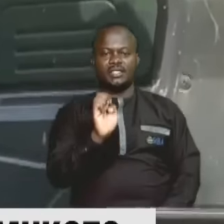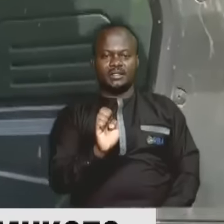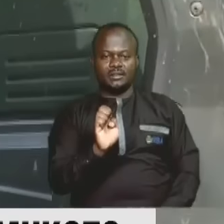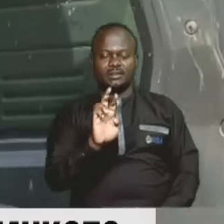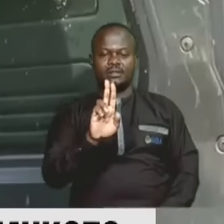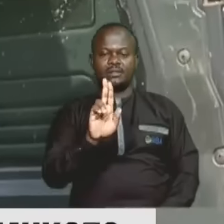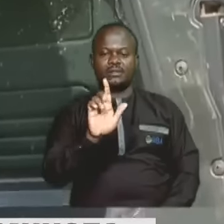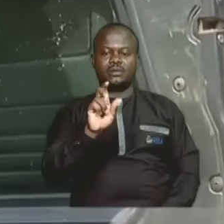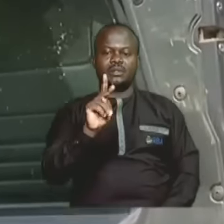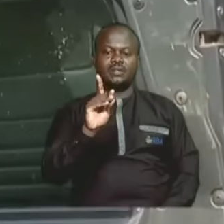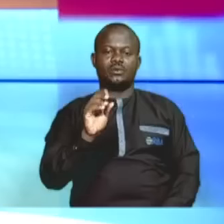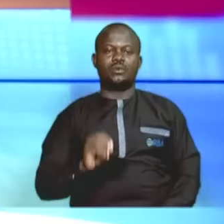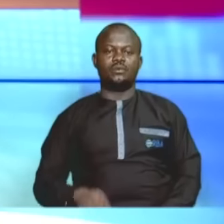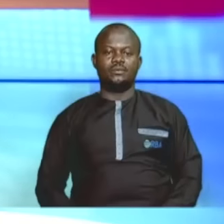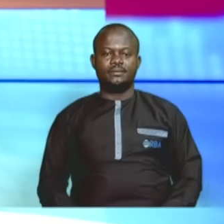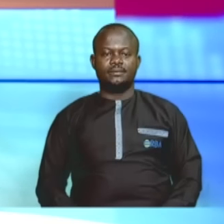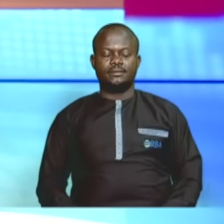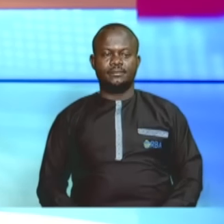irurindo